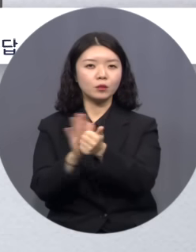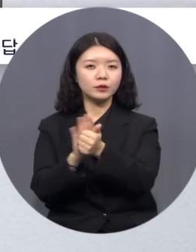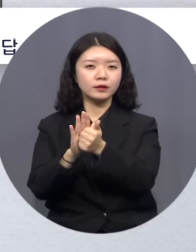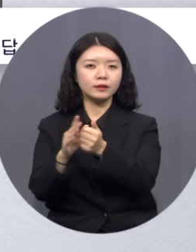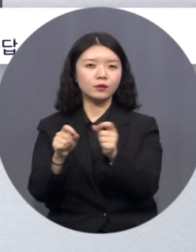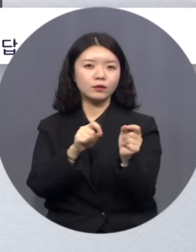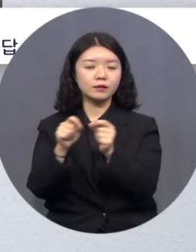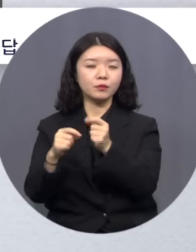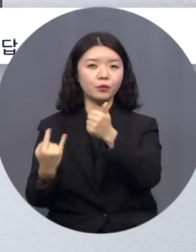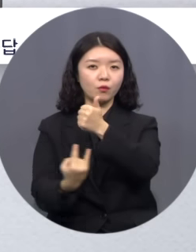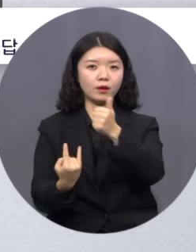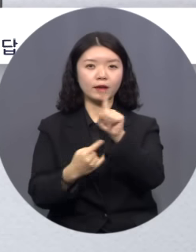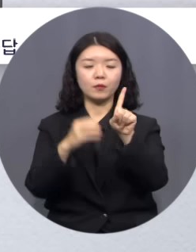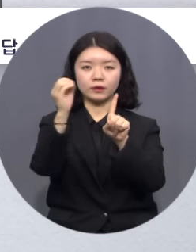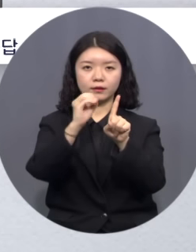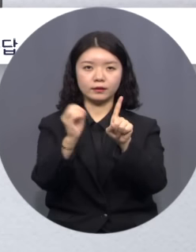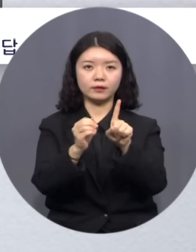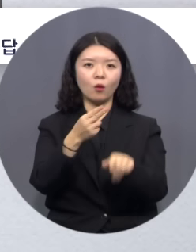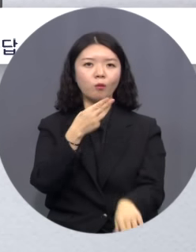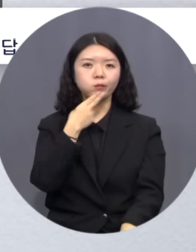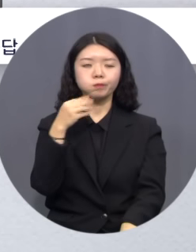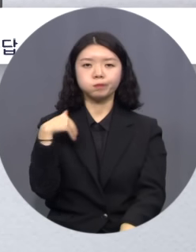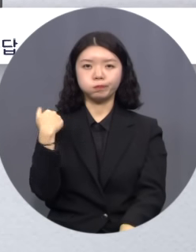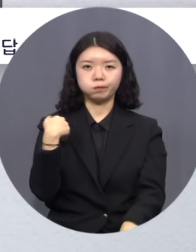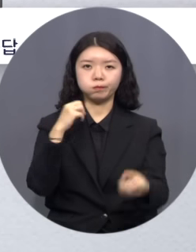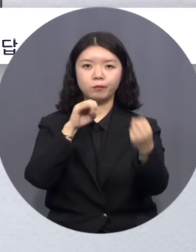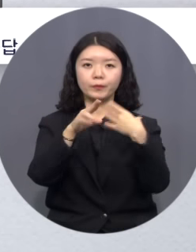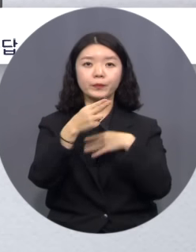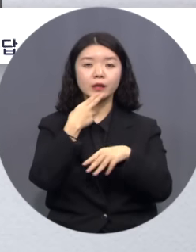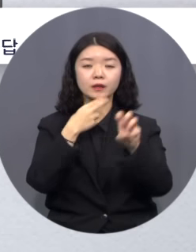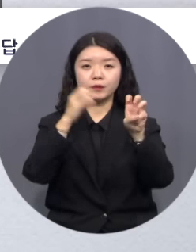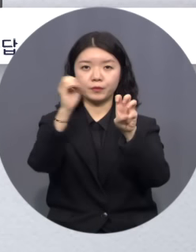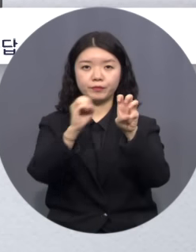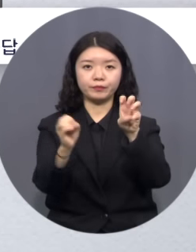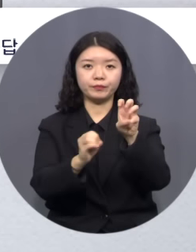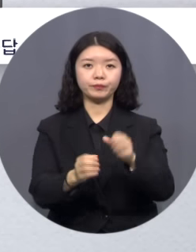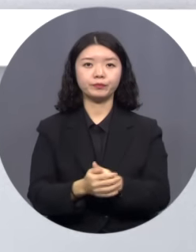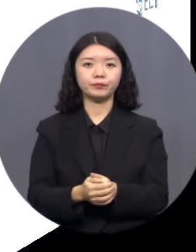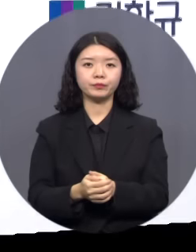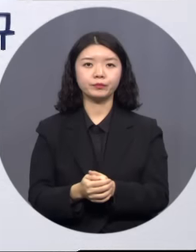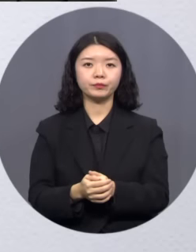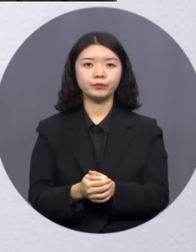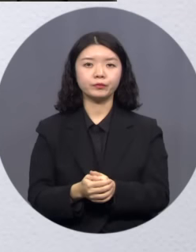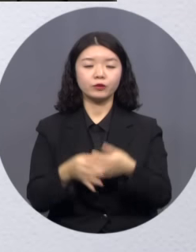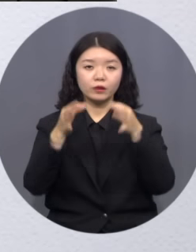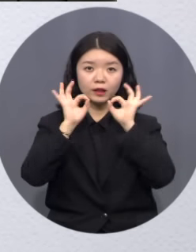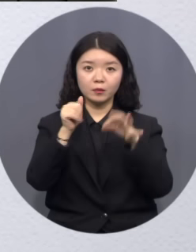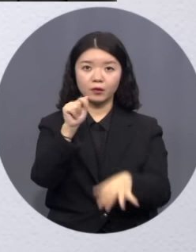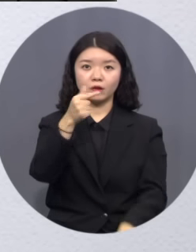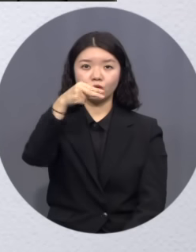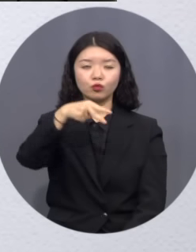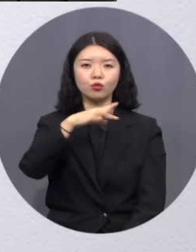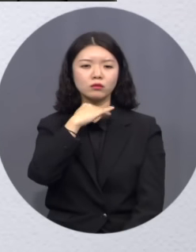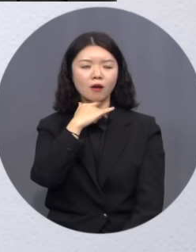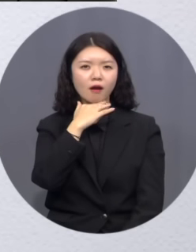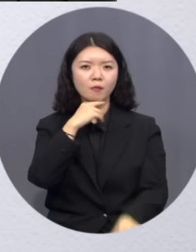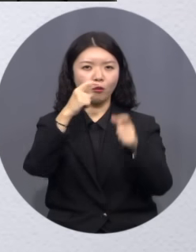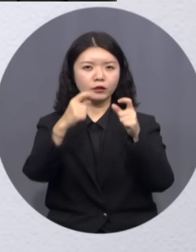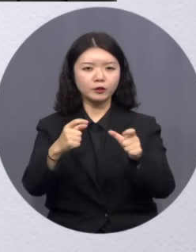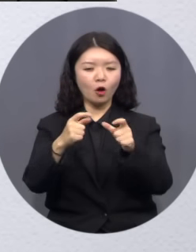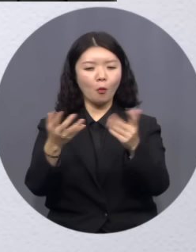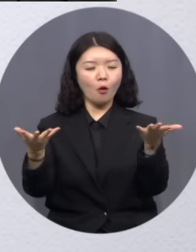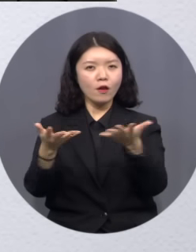위원장이 1% 업다 모음 무응답이 30% 있습니다 김한규 위원은 연령과 지역